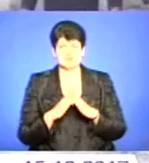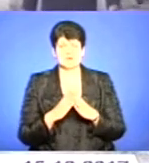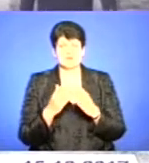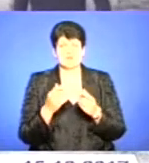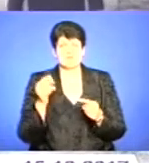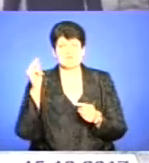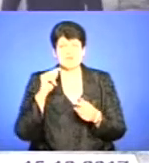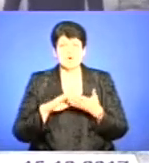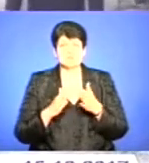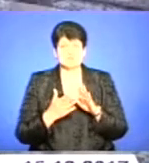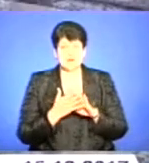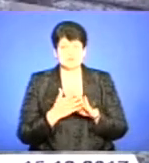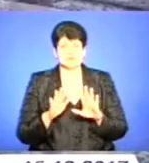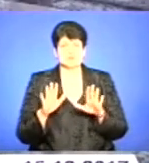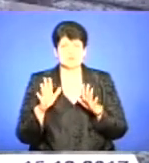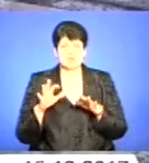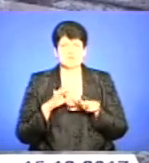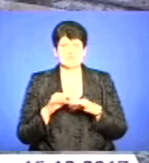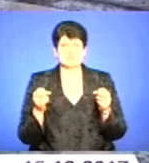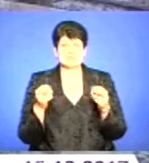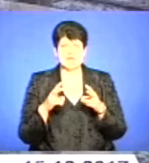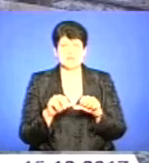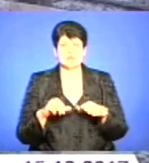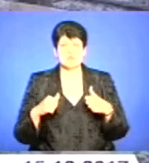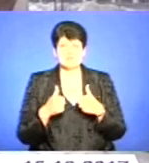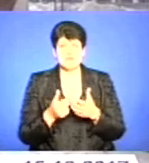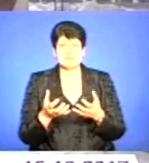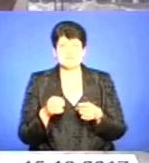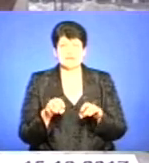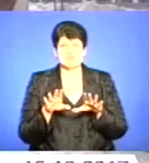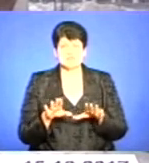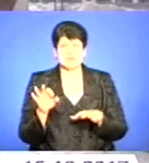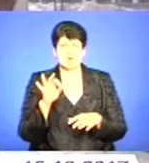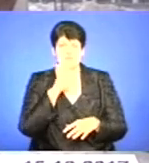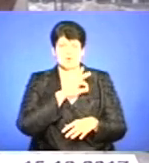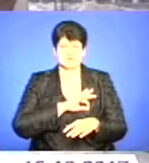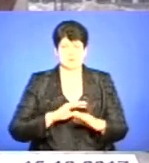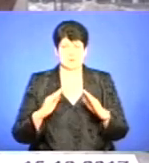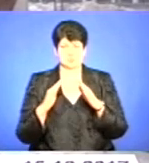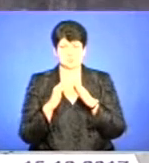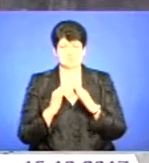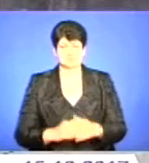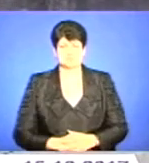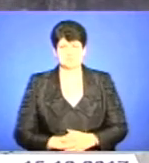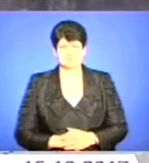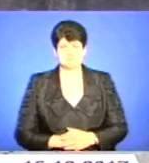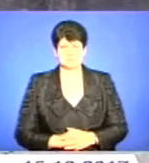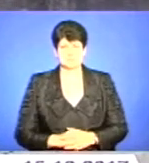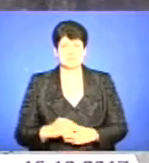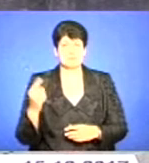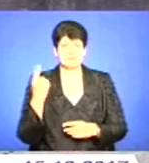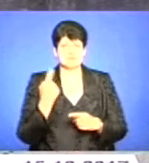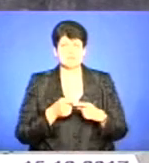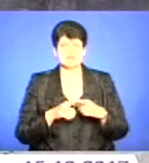подій і проводять засідання спеціальних комісій для прийняття рішення про експлуатацію будівлі. Перше, це аварія.